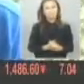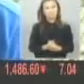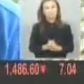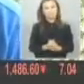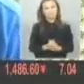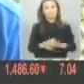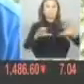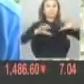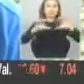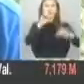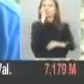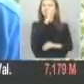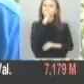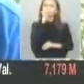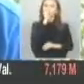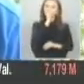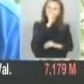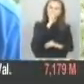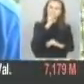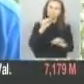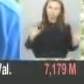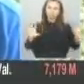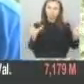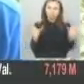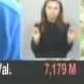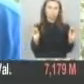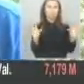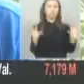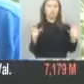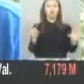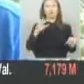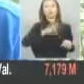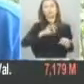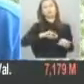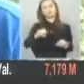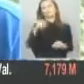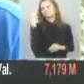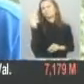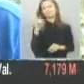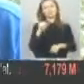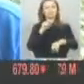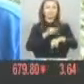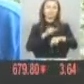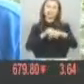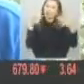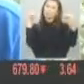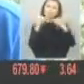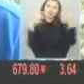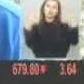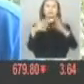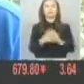การจัดคอนเสิร์ตอย่างเงี้ยผมว่ามันผิดที่แล้วก็ผิดเวลาในช่วง